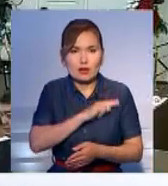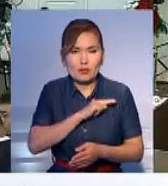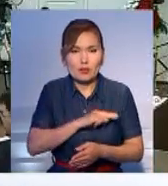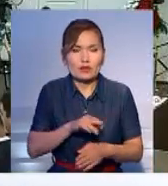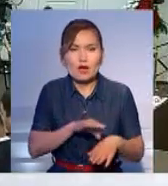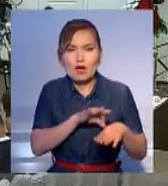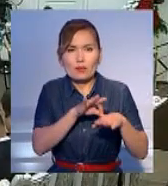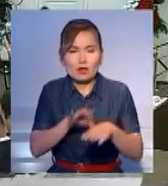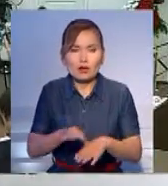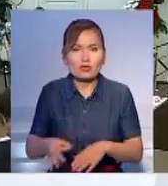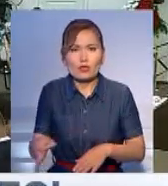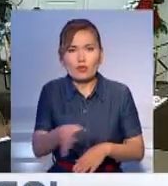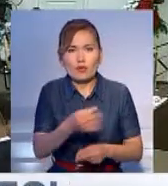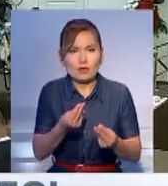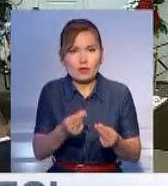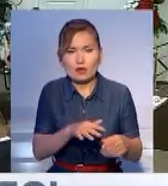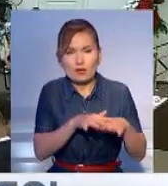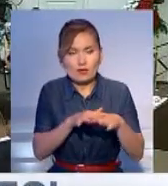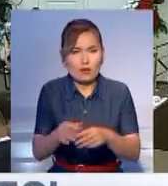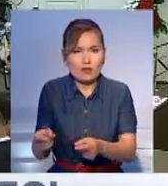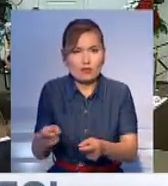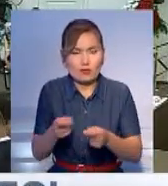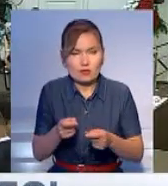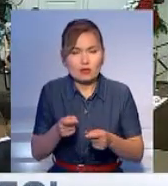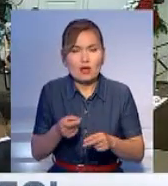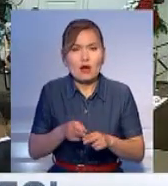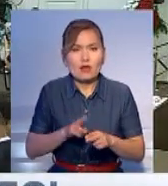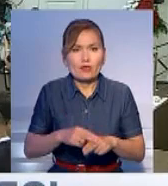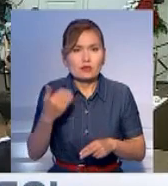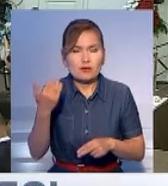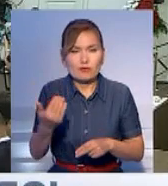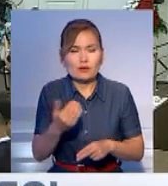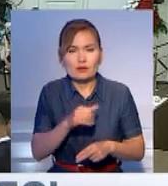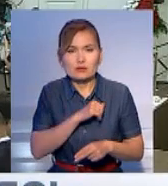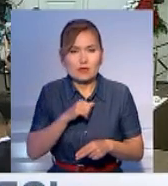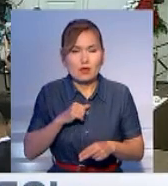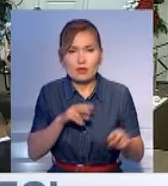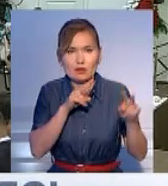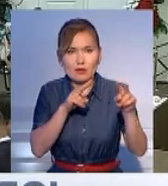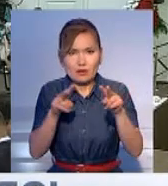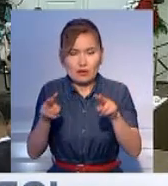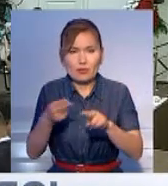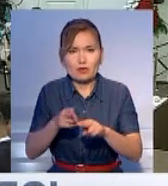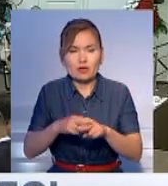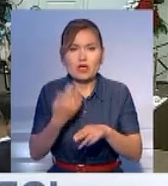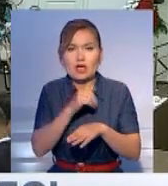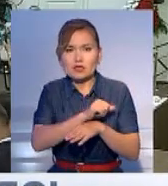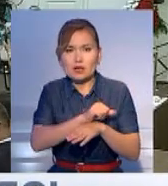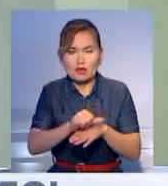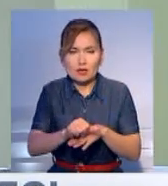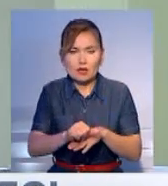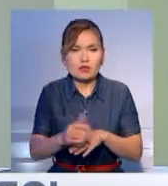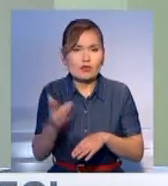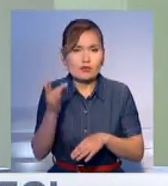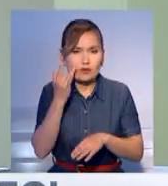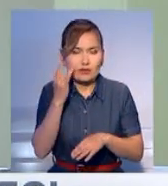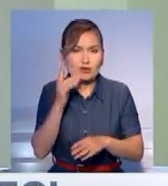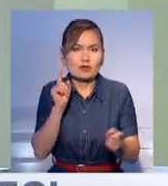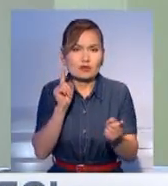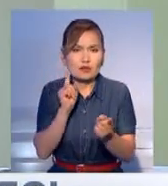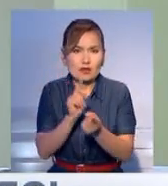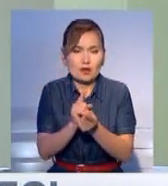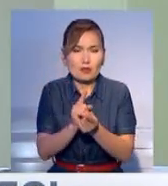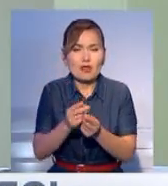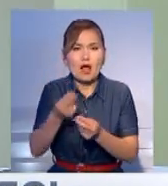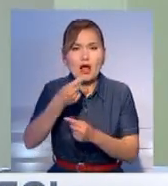приводить в области инвестиции. Везде, если вы наблюдаете, когда я бываю за границей, я встречаюсь с